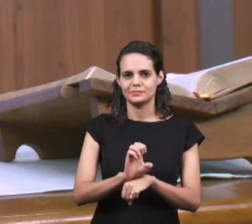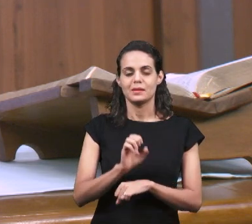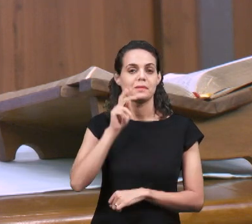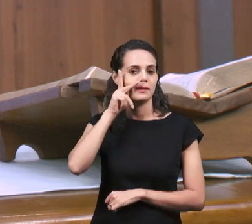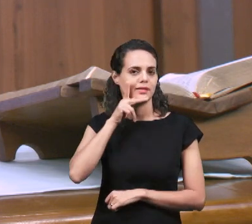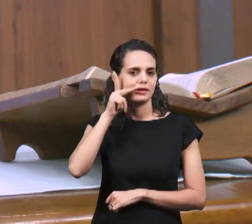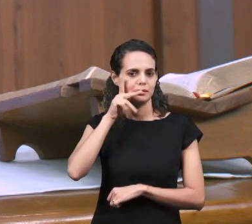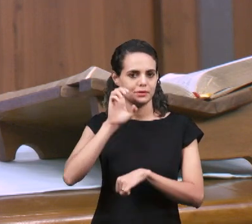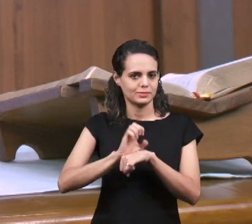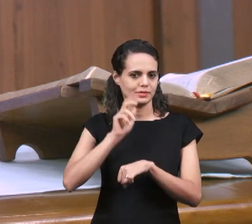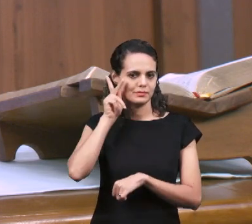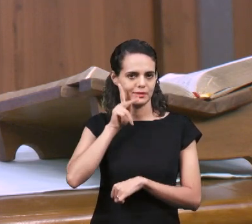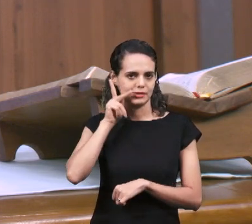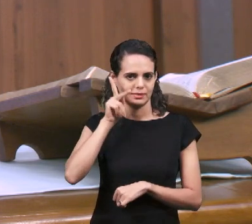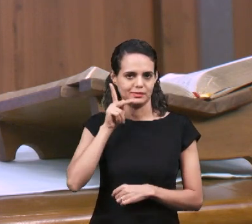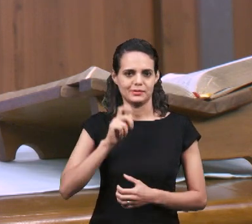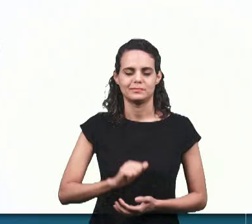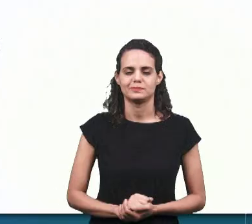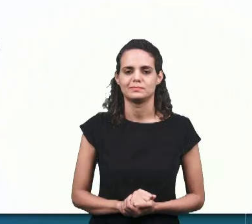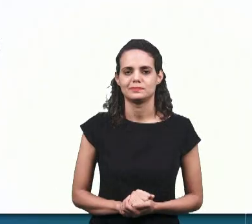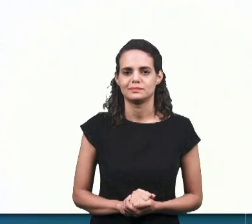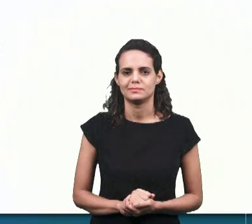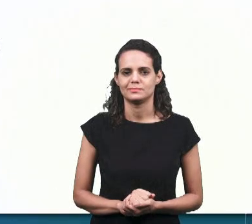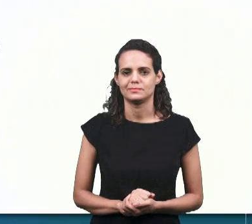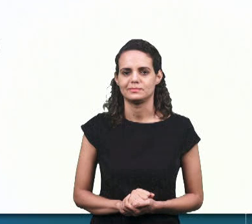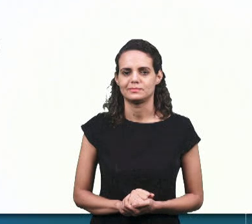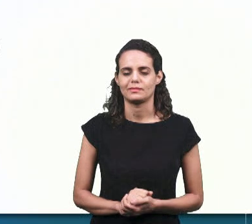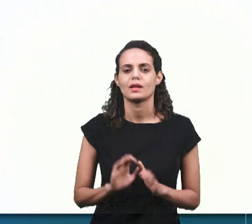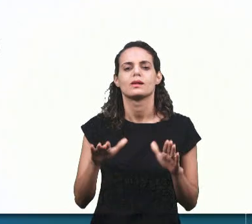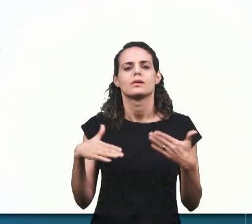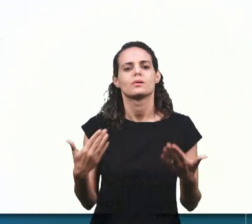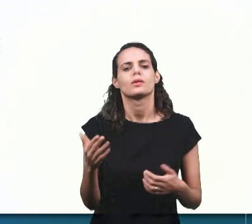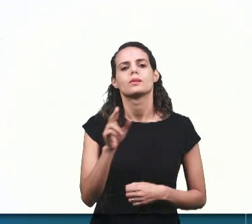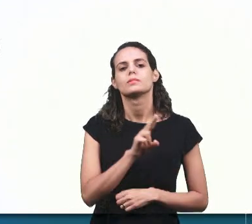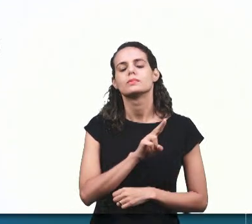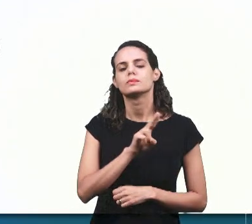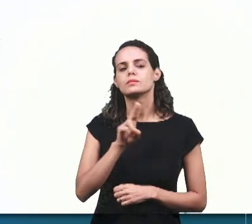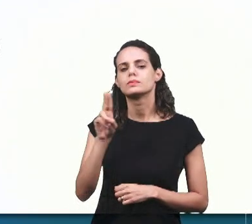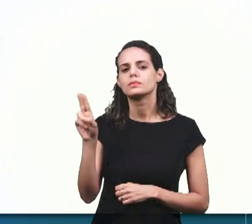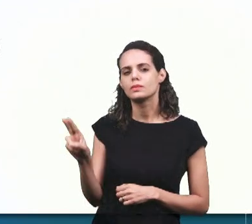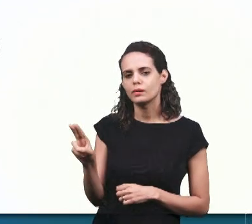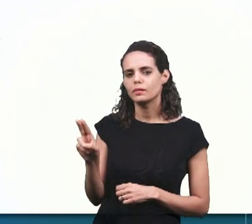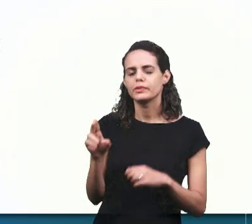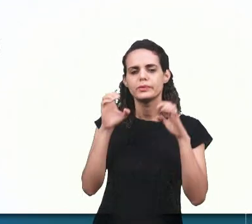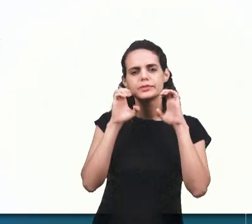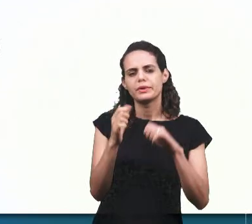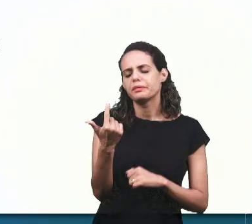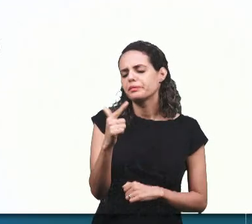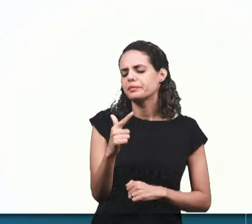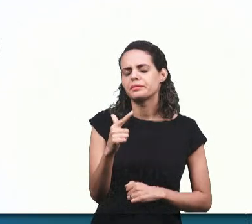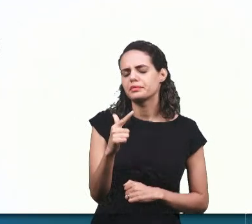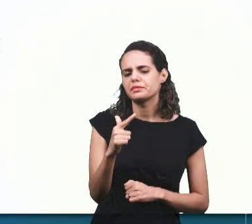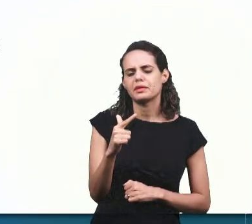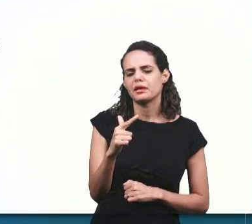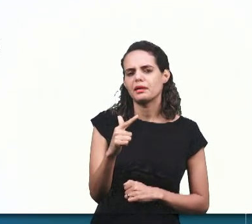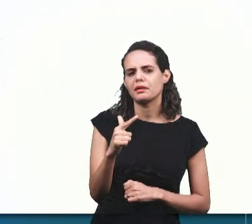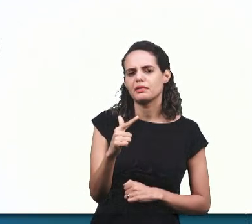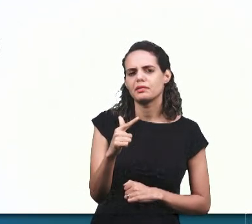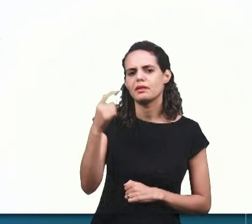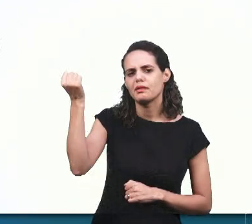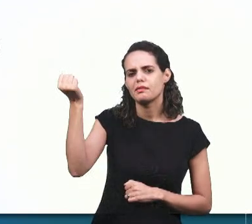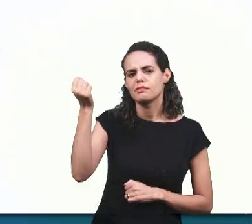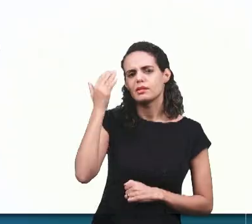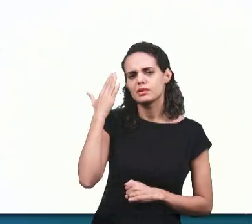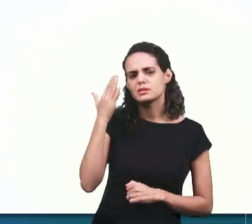nous dit, quel est le nom de l'évangile sans révélation? Voici la réponse, christianisme. Beaucoup ont répondu à